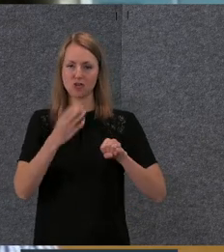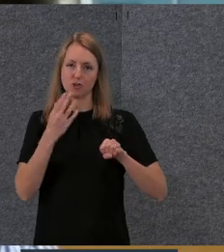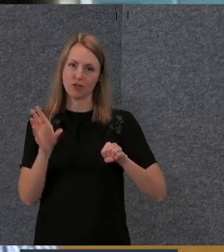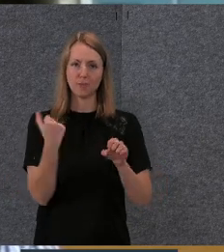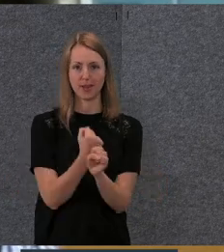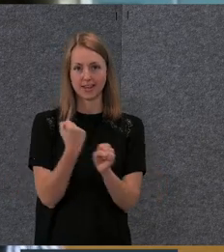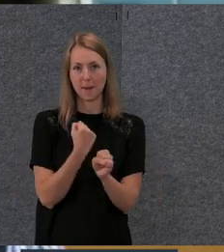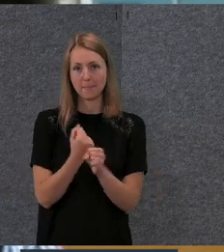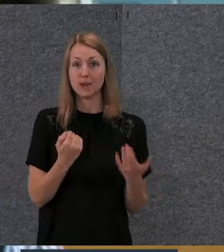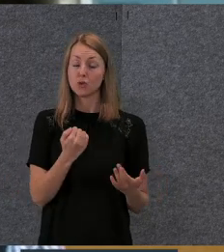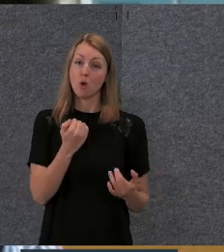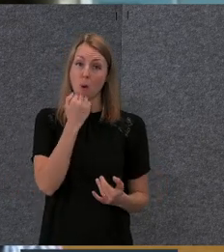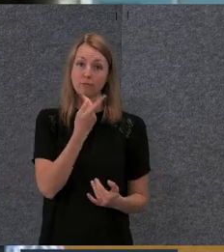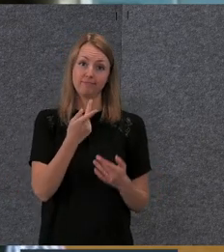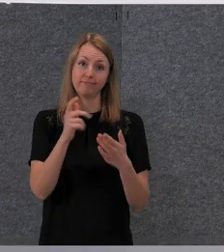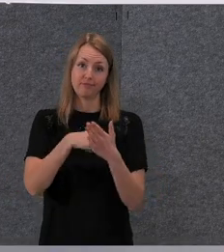hoffe, dass immer dafür ein Mandat erteilt.